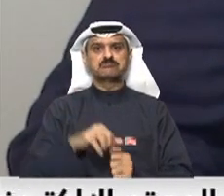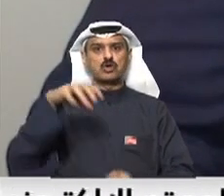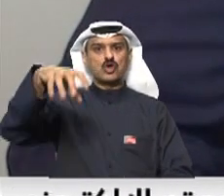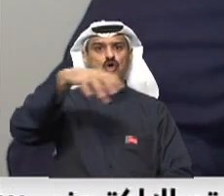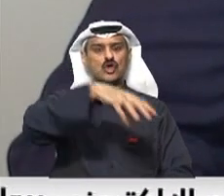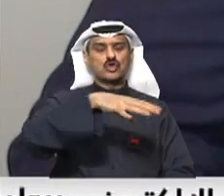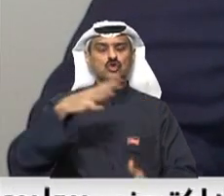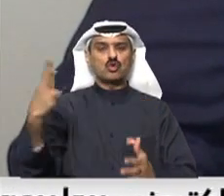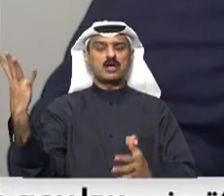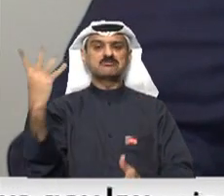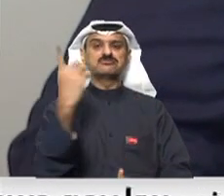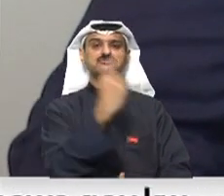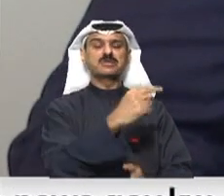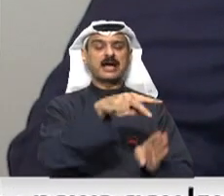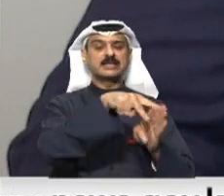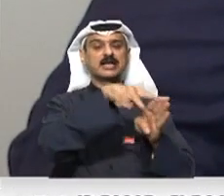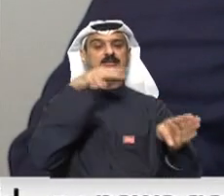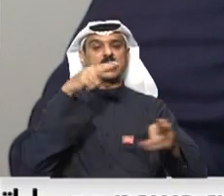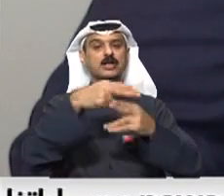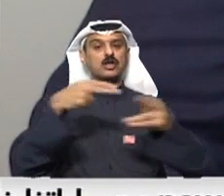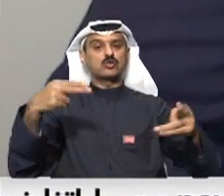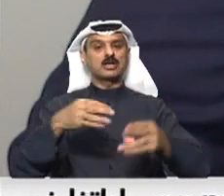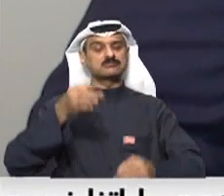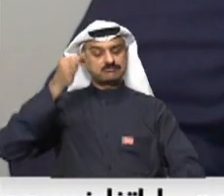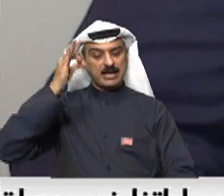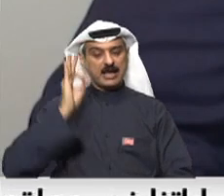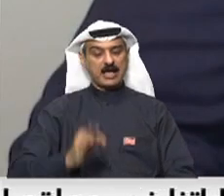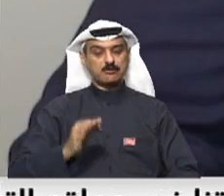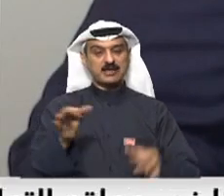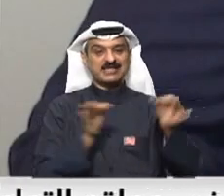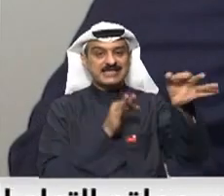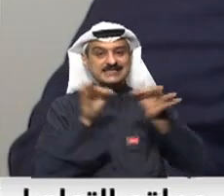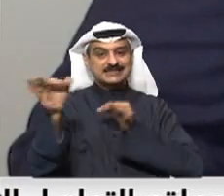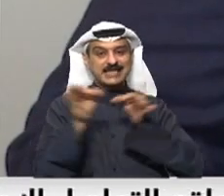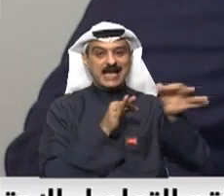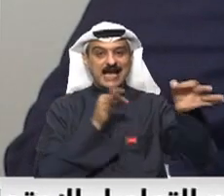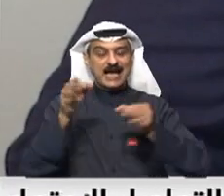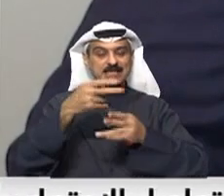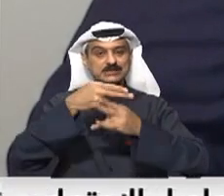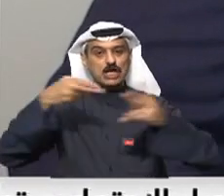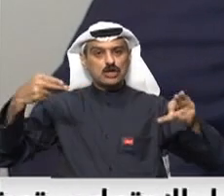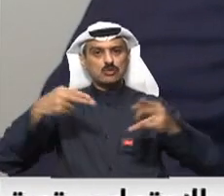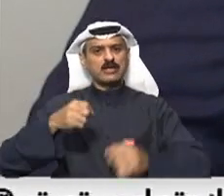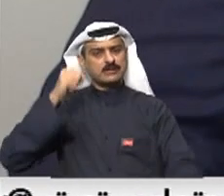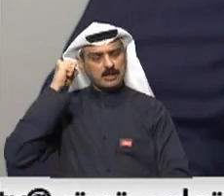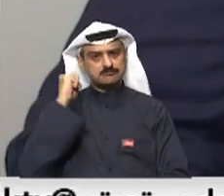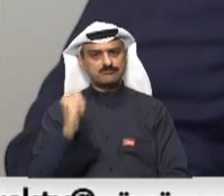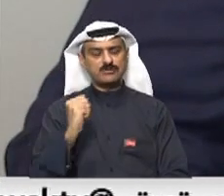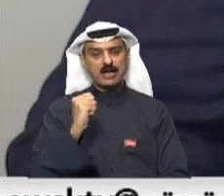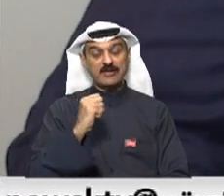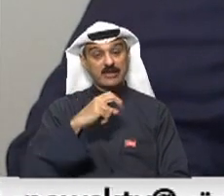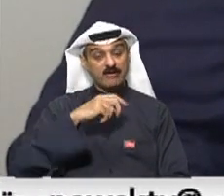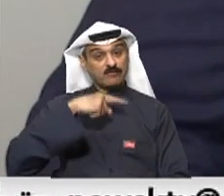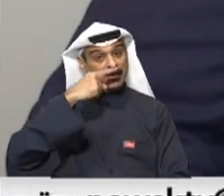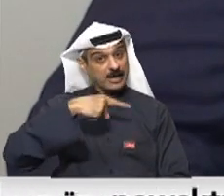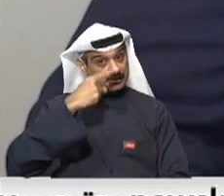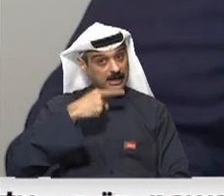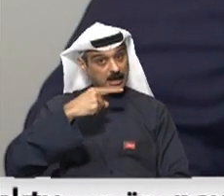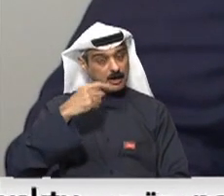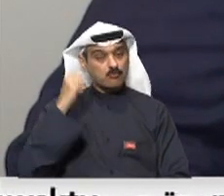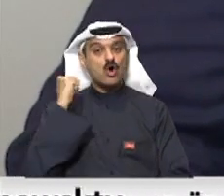لتحرير البلاد واثبتت الدبلوماسيه الكويتيه قولا وفعلا في تلك المحنه